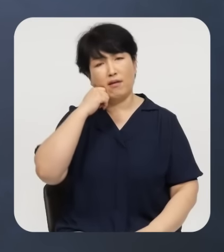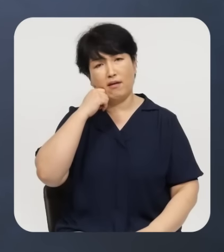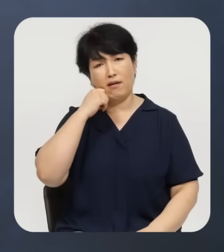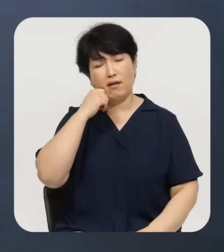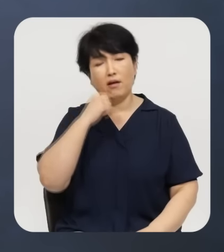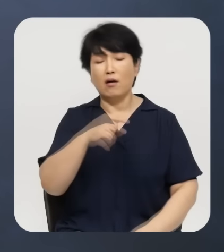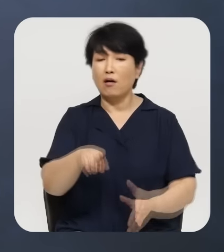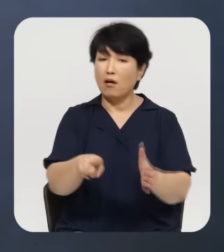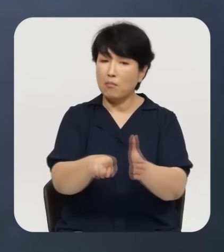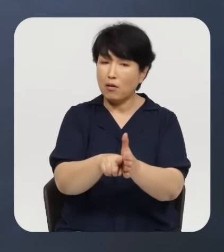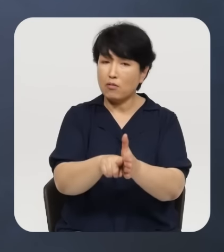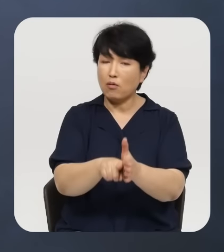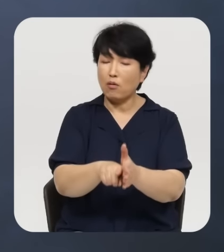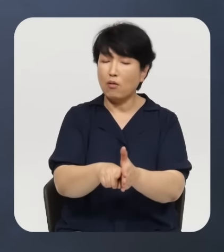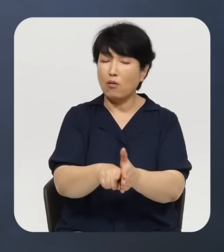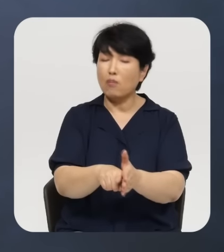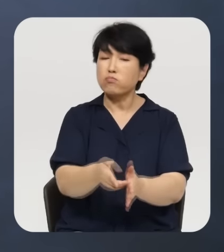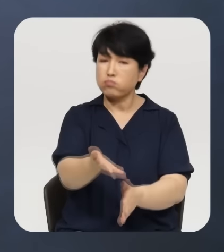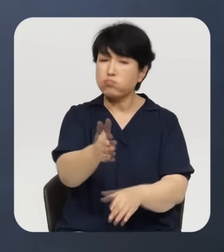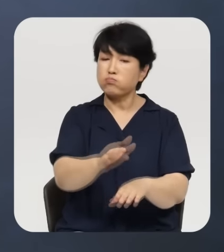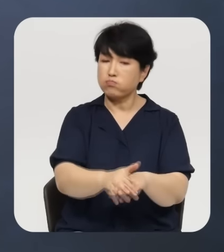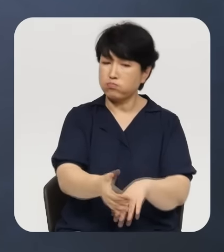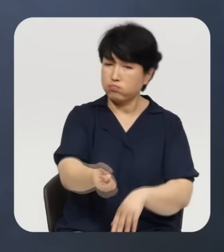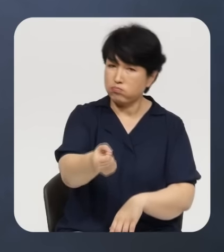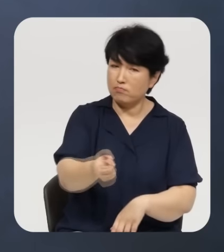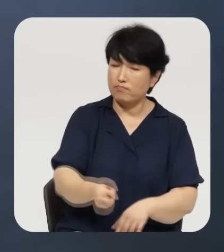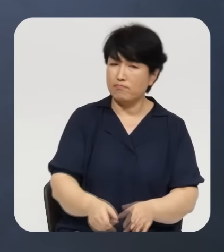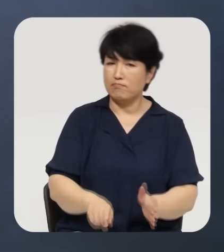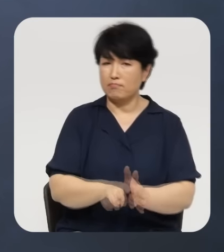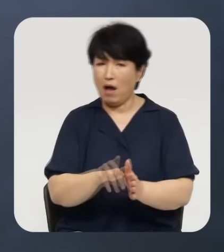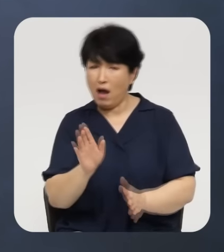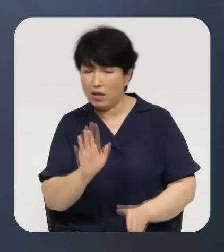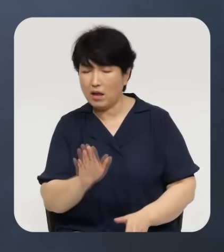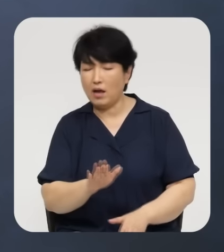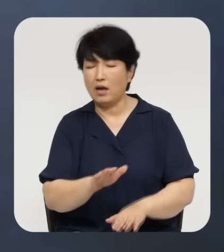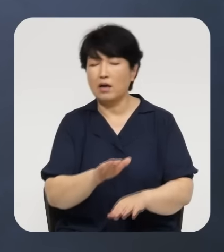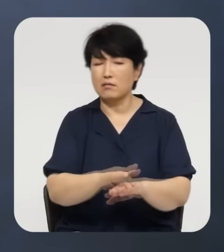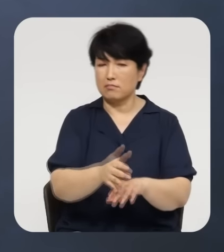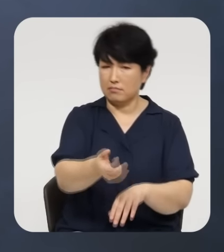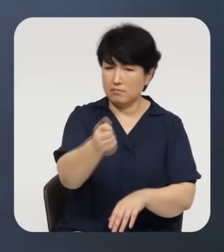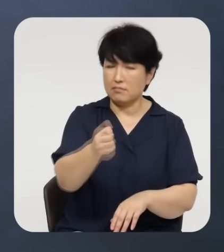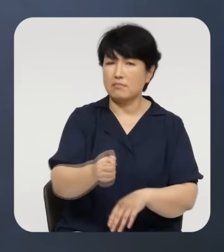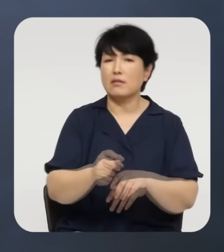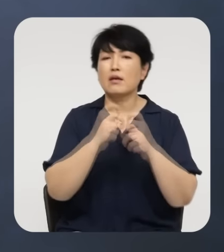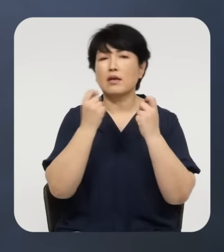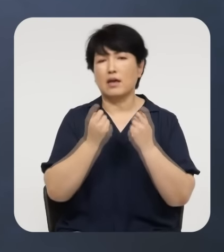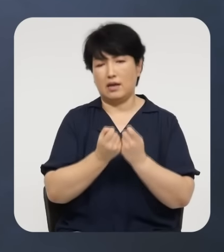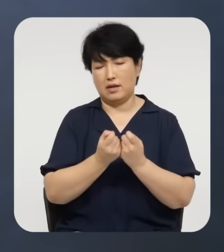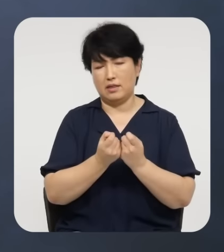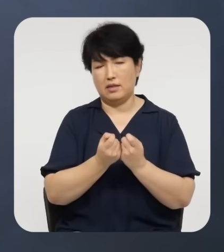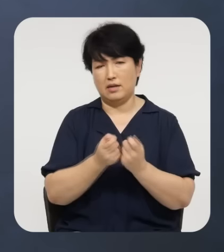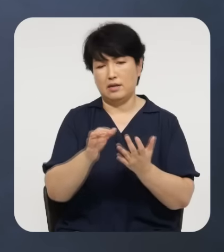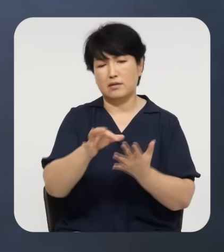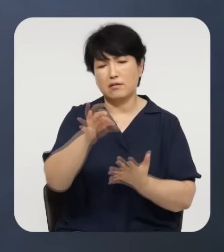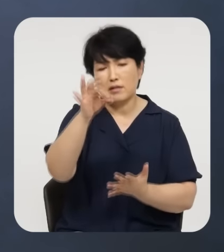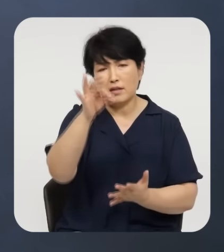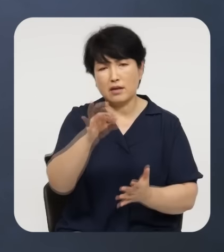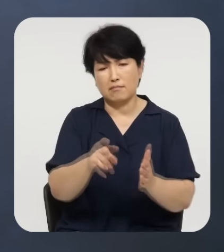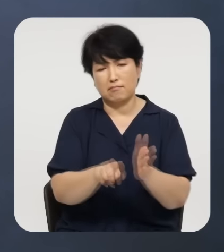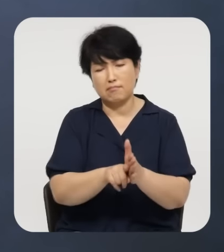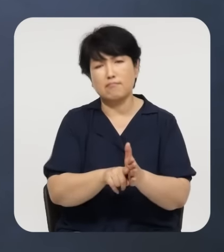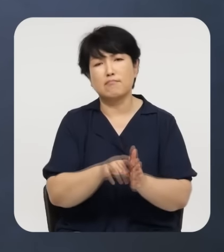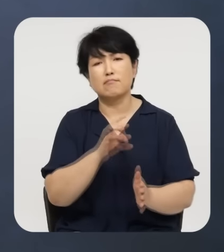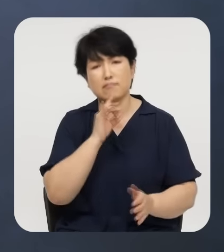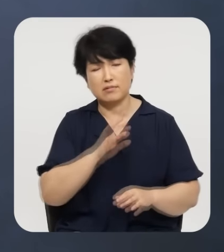자기가 믿고 싶으면 믿고 안 믿고 싶으면 안 믿고 이런 믿음은 자유의 영역, 개인의 자유의